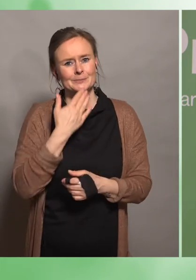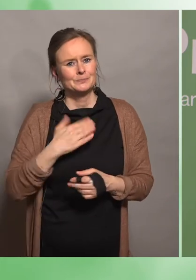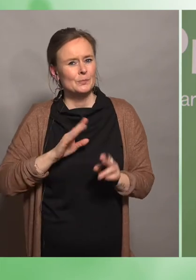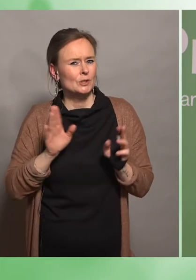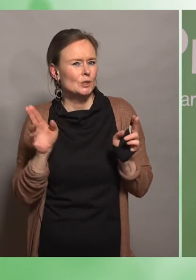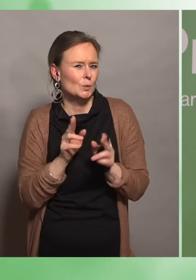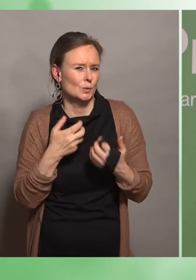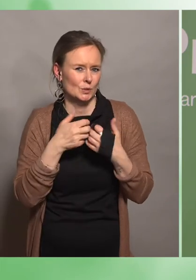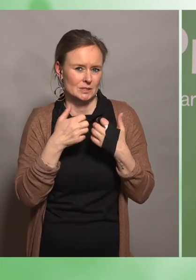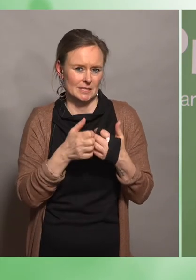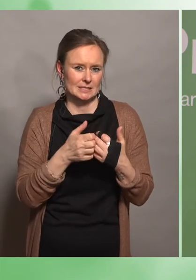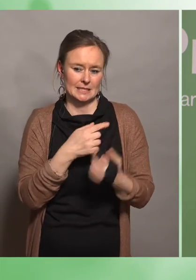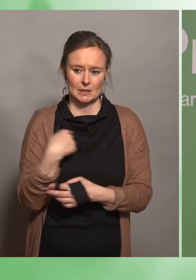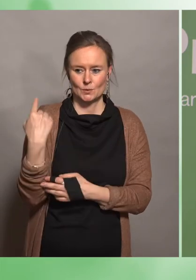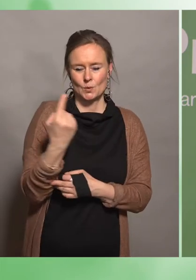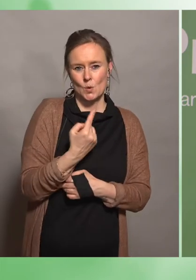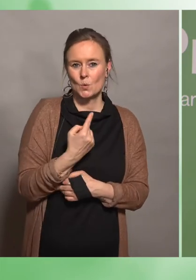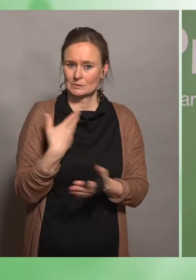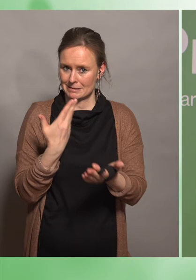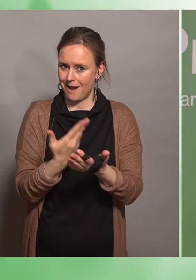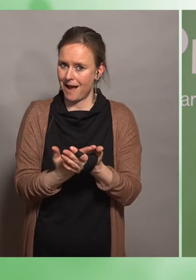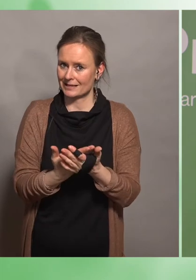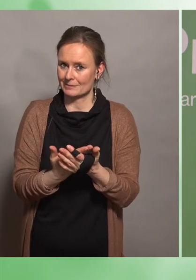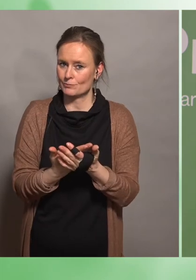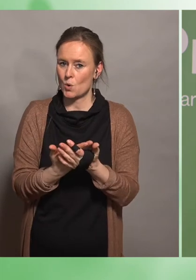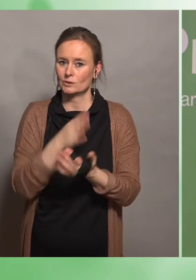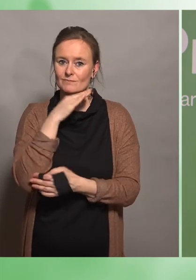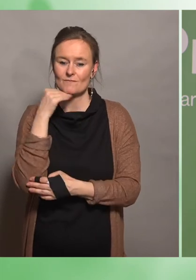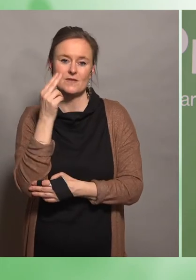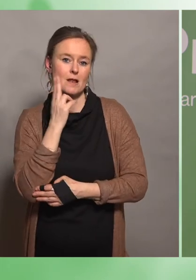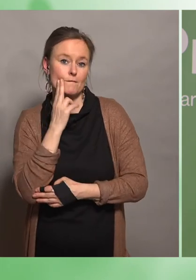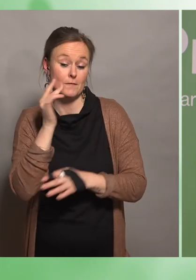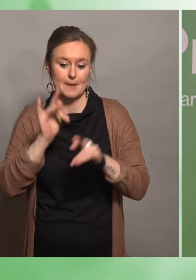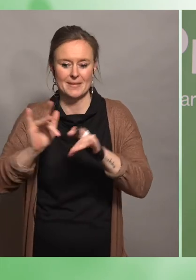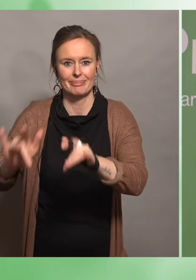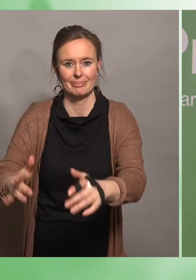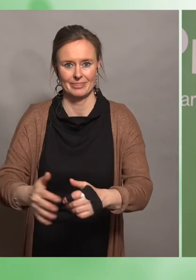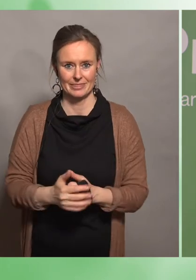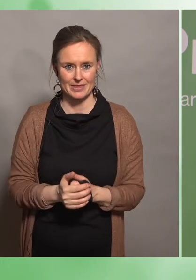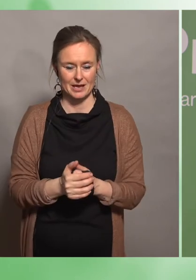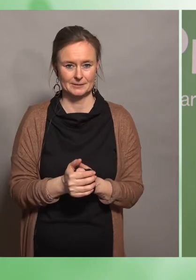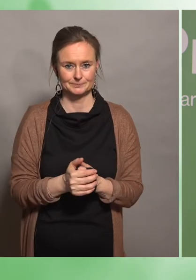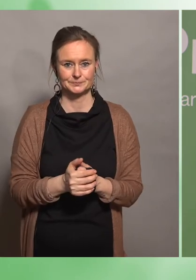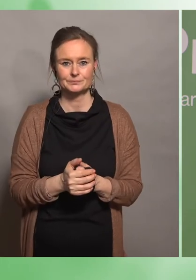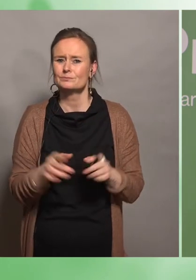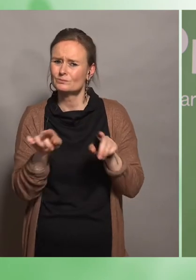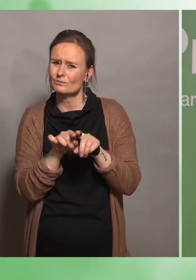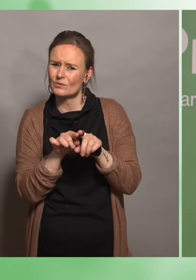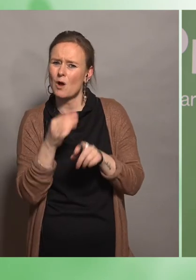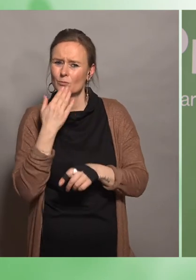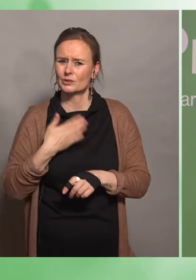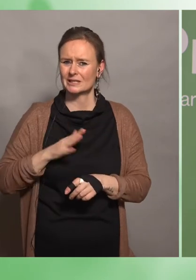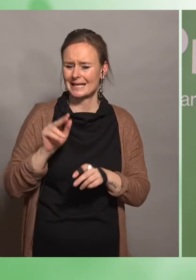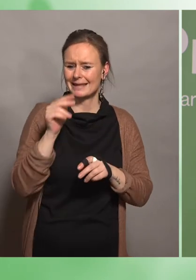erzählen, was da unser konkretes Angebot ist. Es sind natürlich viele Betriebe da und ich glaube, es geht einfach auch darum, den Betrieben zu zeigen, was